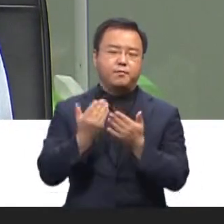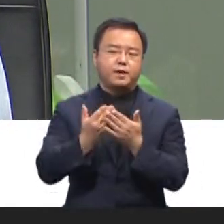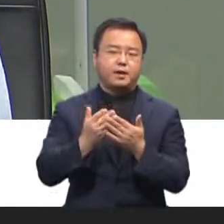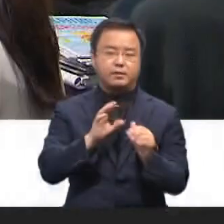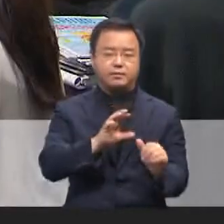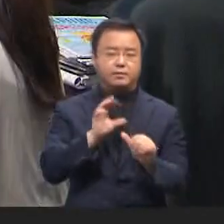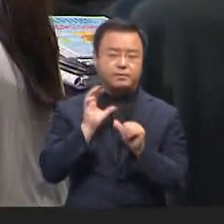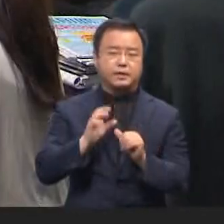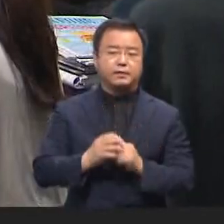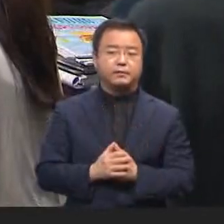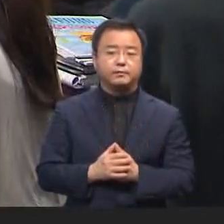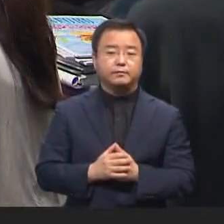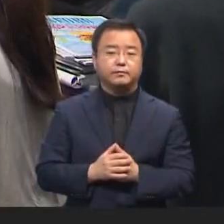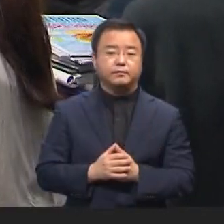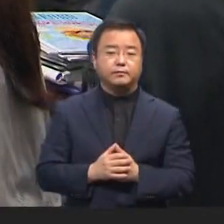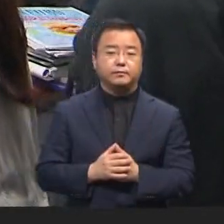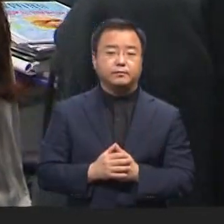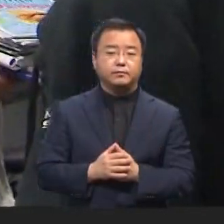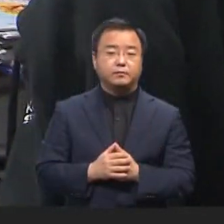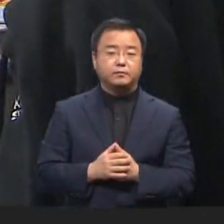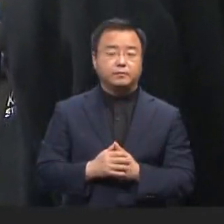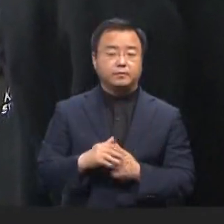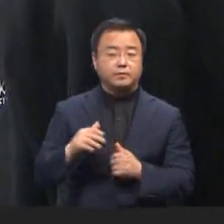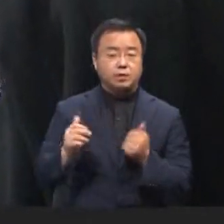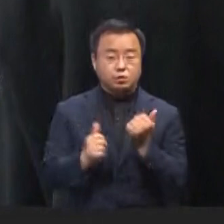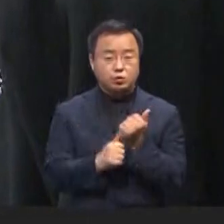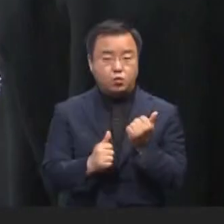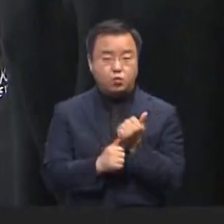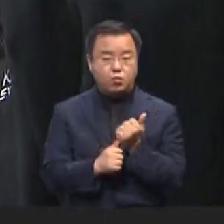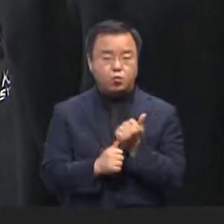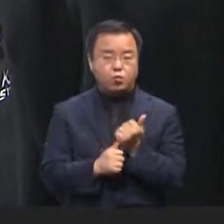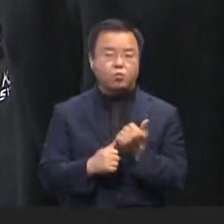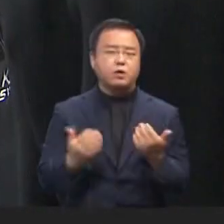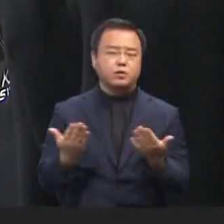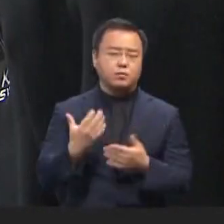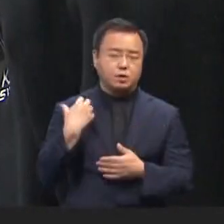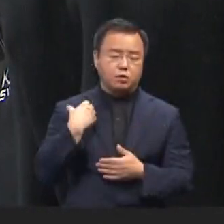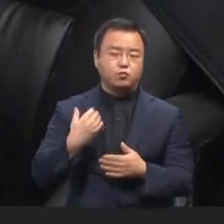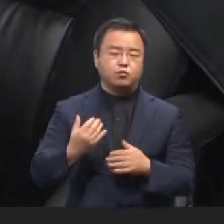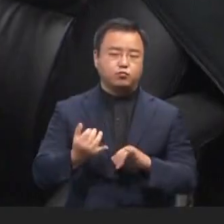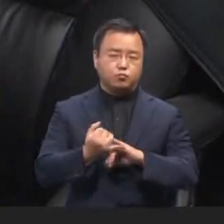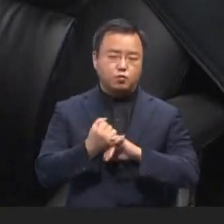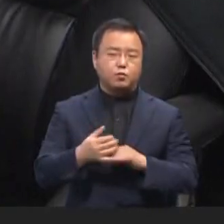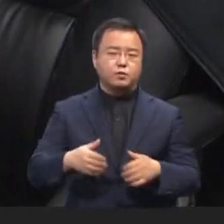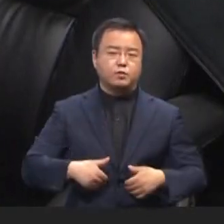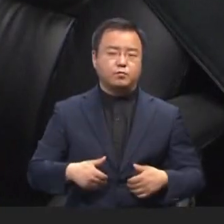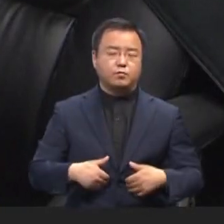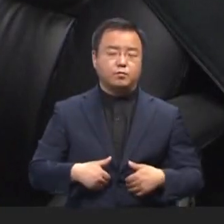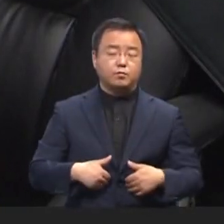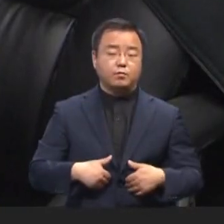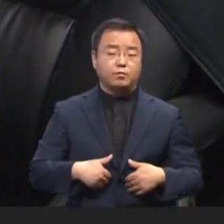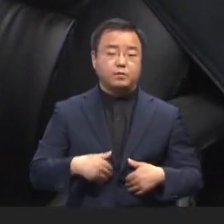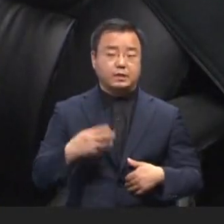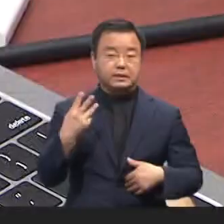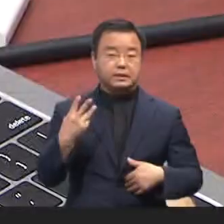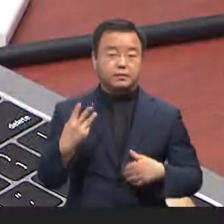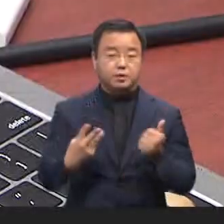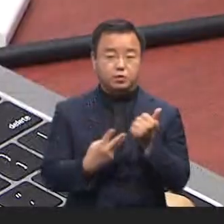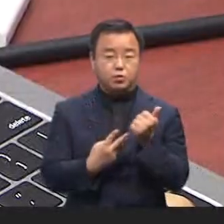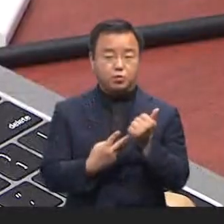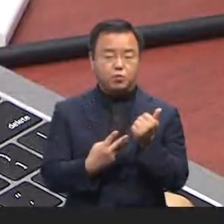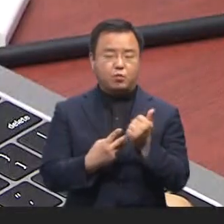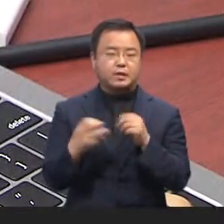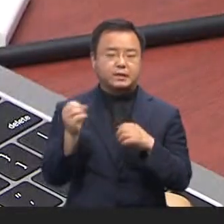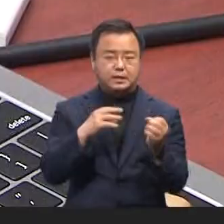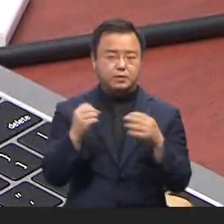활용을. 조교들의 역할도 필수적입니다. 세 명의 조교가 채팅창과 그룹 토론을 관리하며